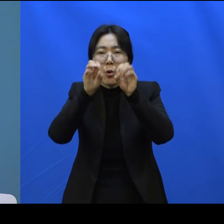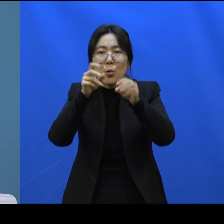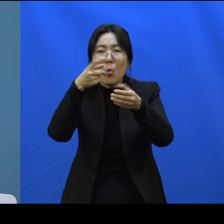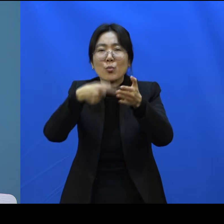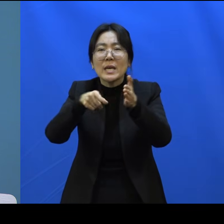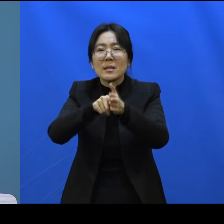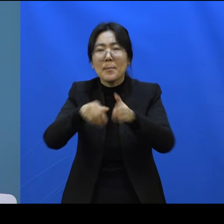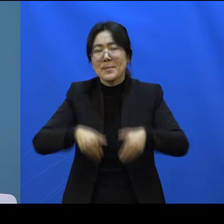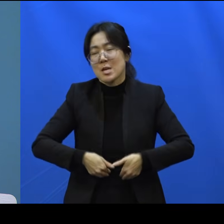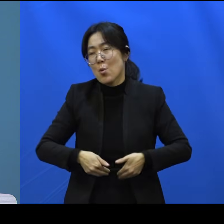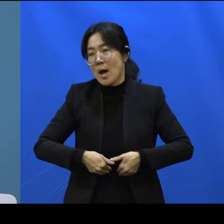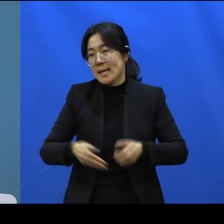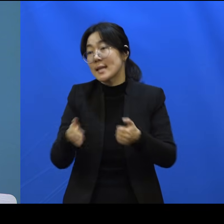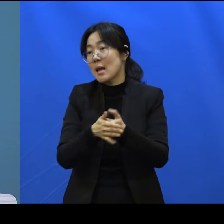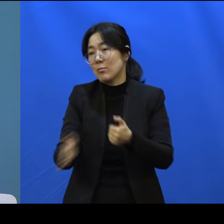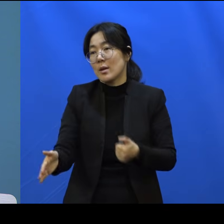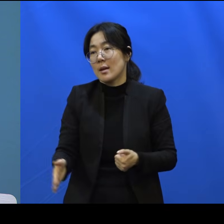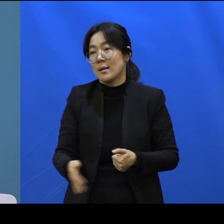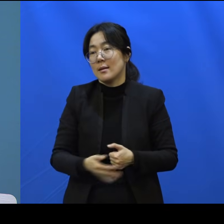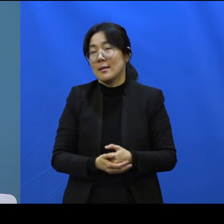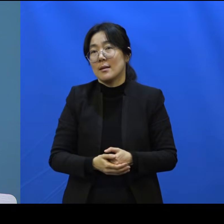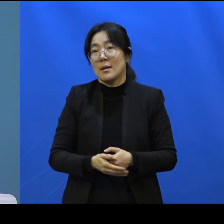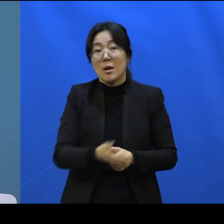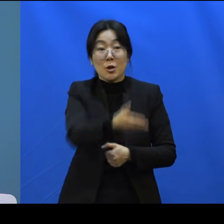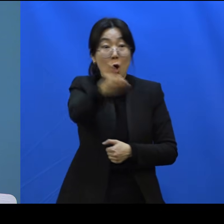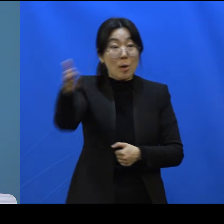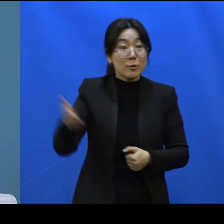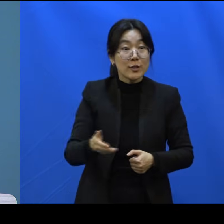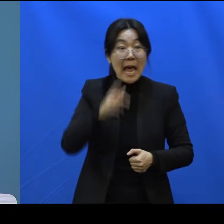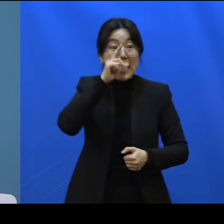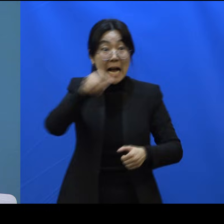우리에게는 필요할까요? 안 할까요? 솔직하게 얘기하세요.